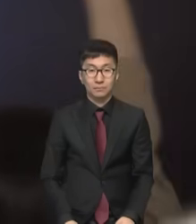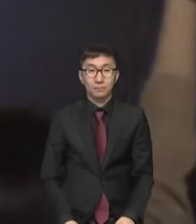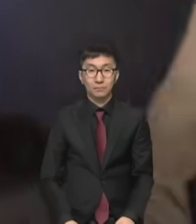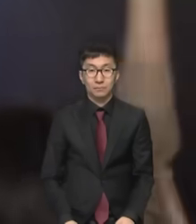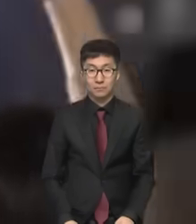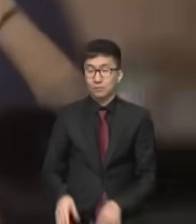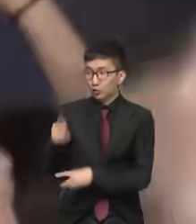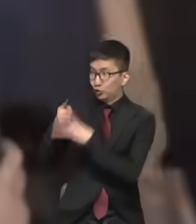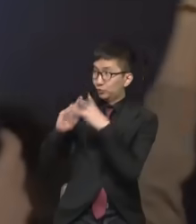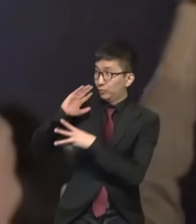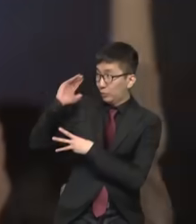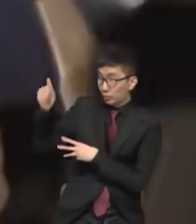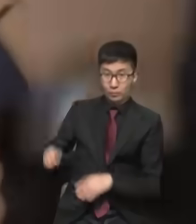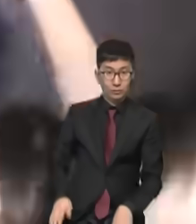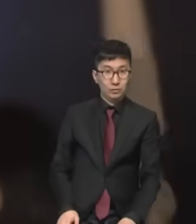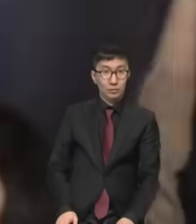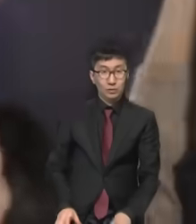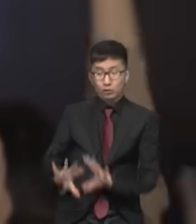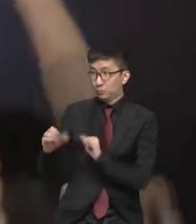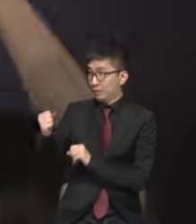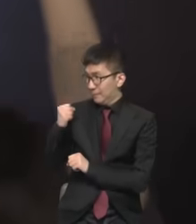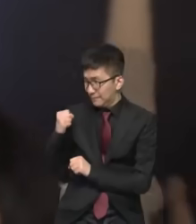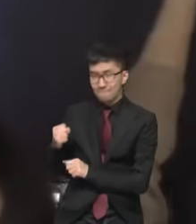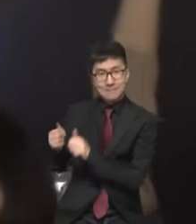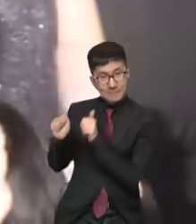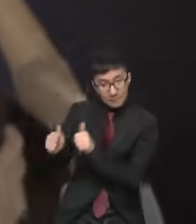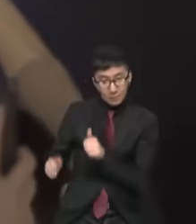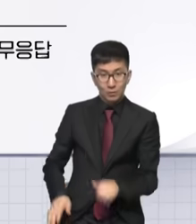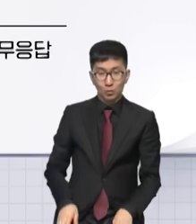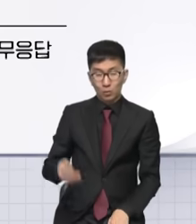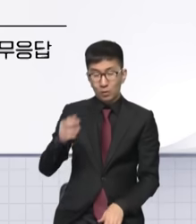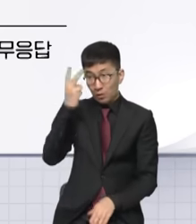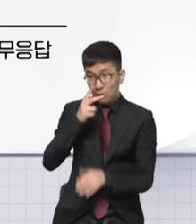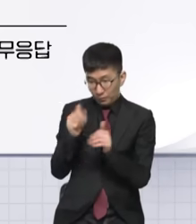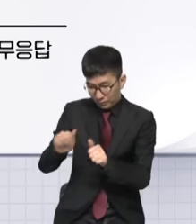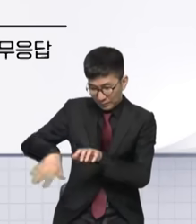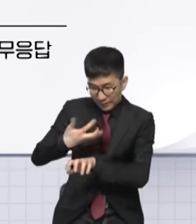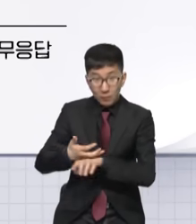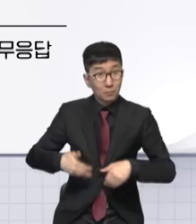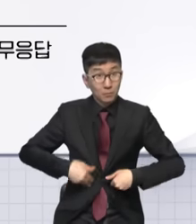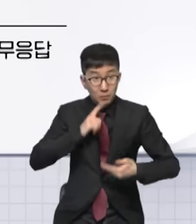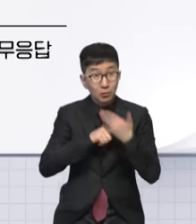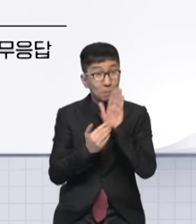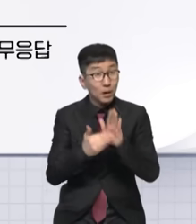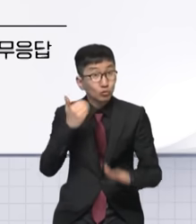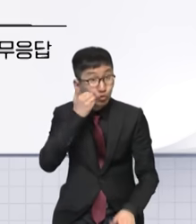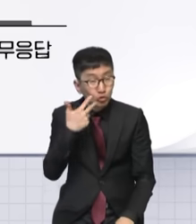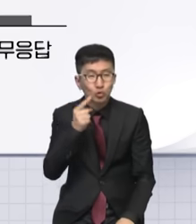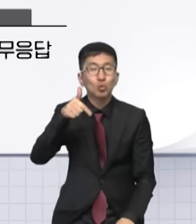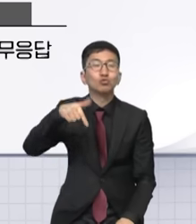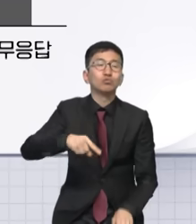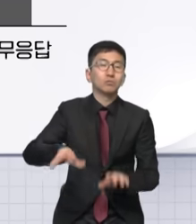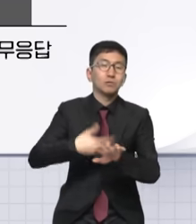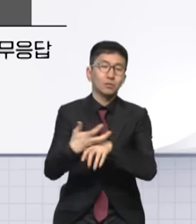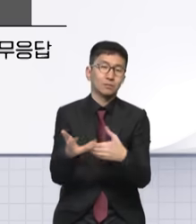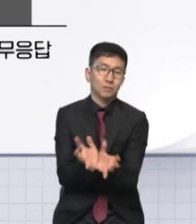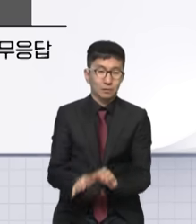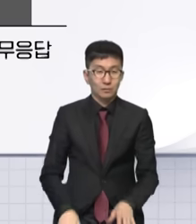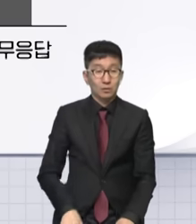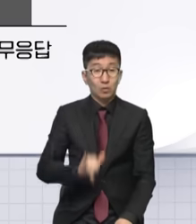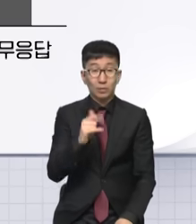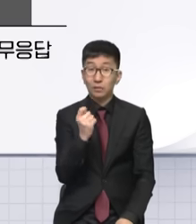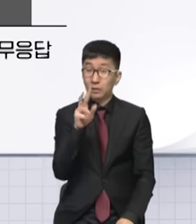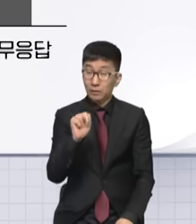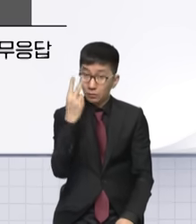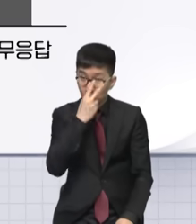정권 심판과 검찰 개혁을 내세우며 창당한 조국 혁신당. 지난 3, 4일 진행된 YTN 의뢰 여론조사에서 비례대표